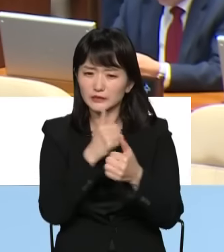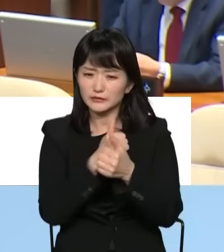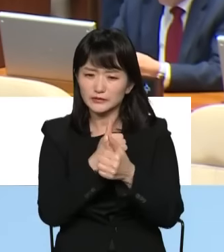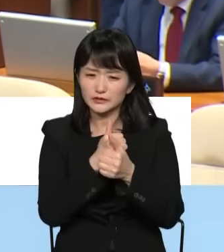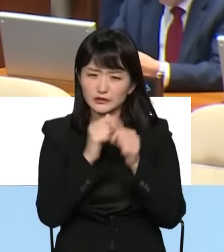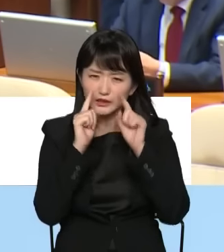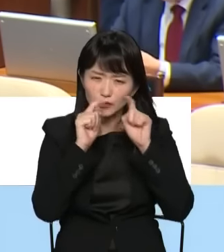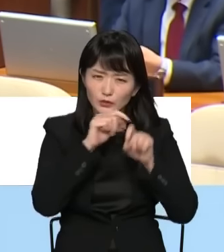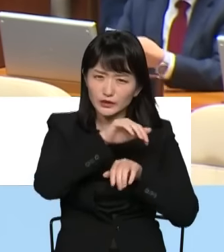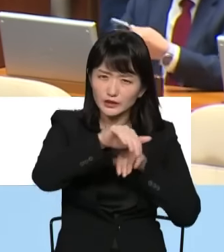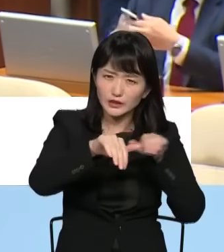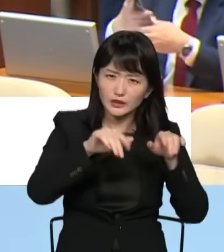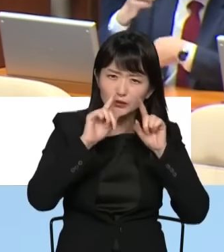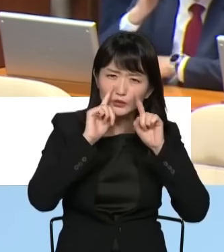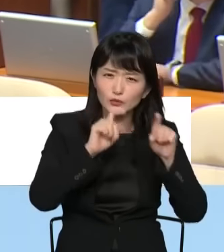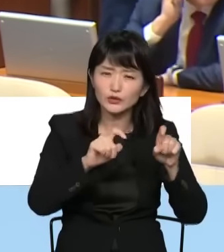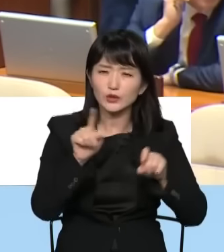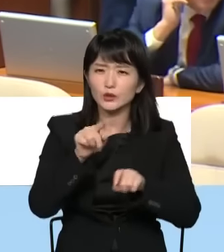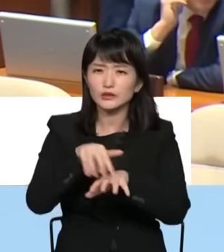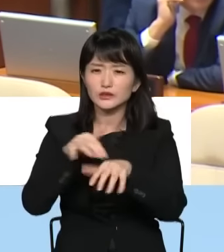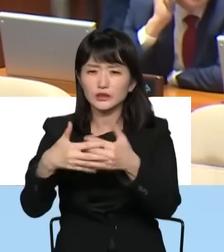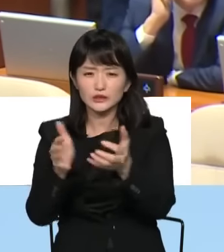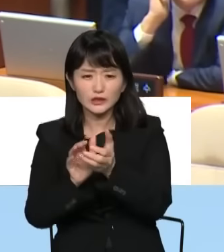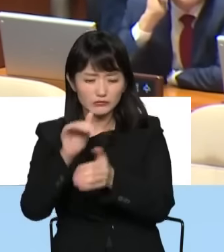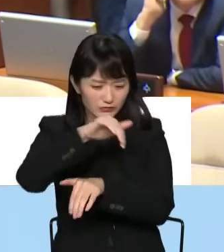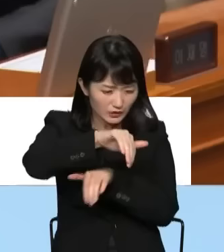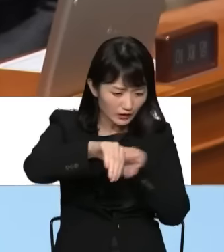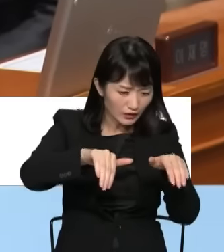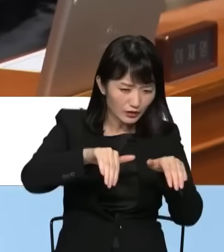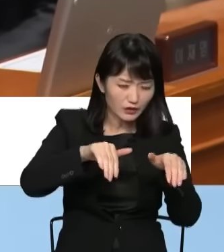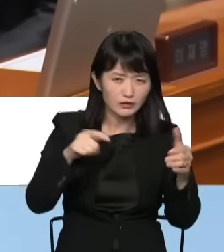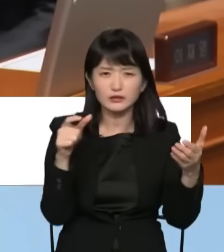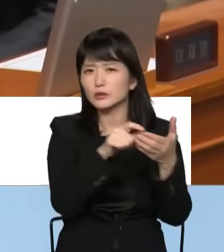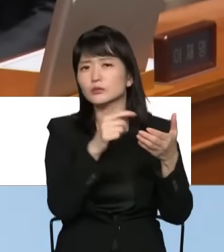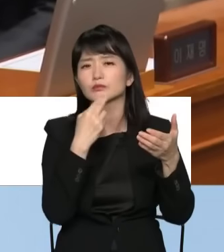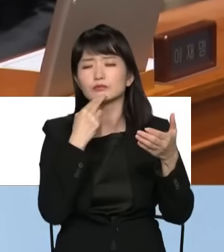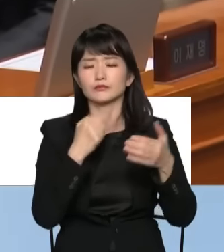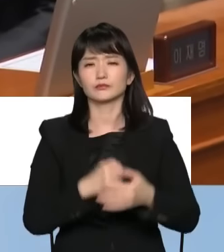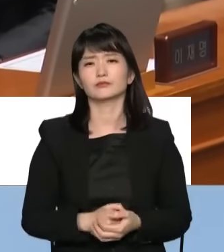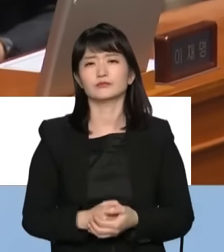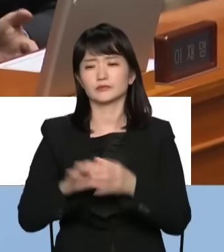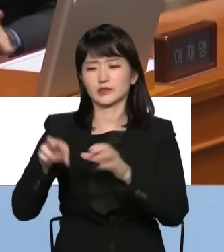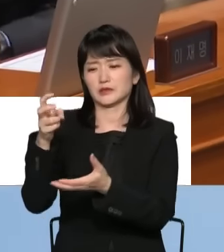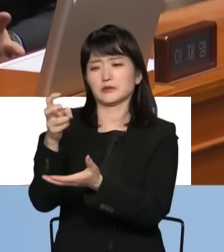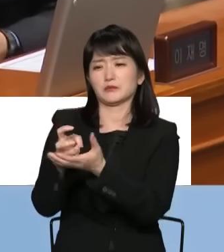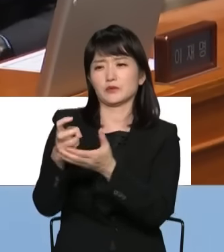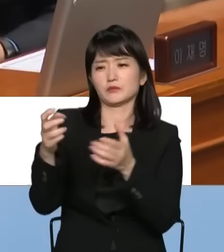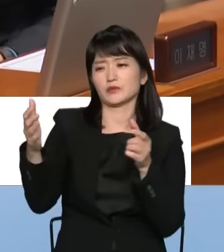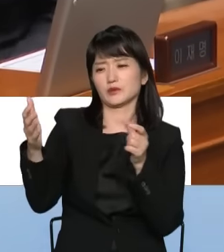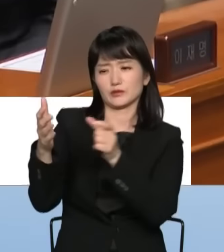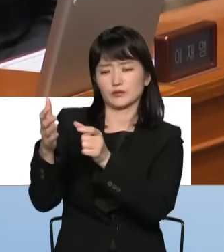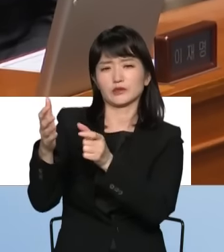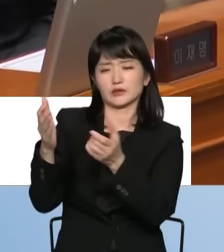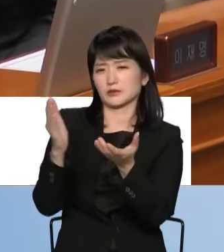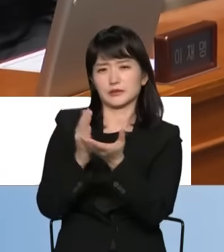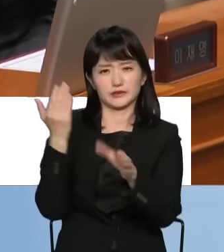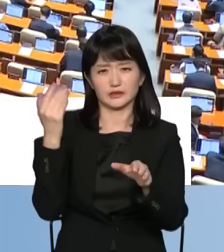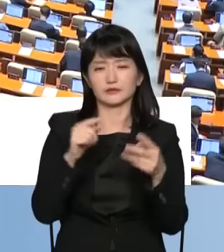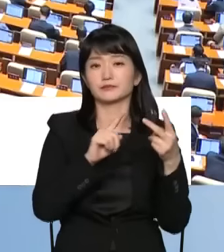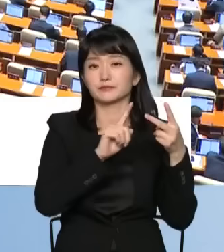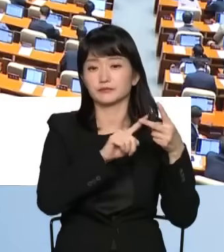의혹이라고 되어 있는데 어떤 기간에 개입했는지 특정되어 있지가 않습니다 그렇기 때문에 헌법에 위배된다고 생각되고요 두